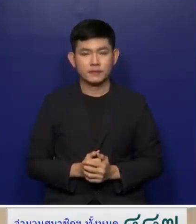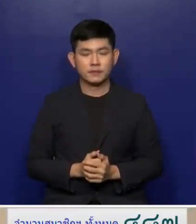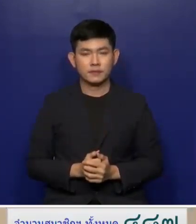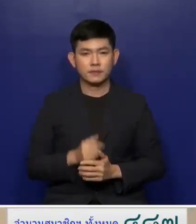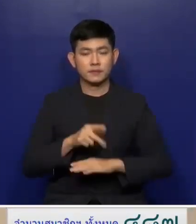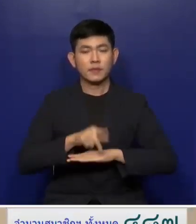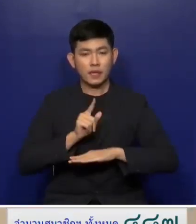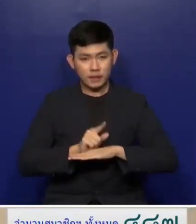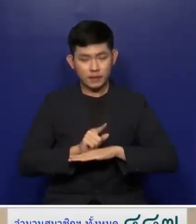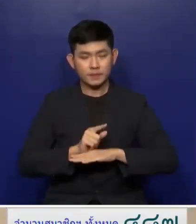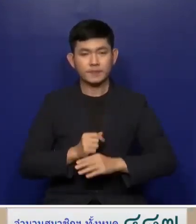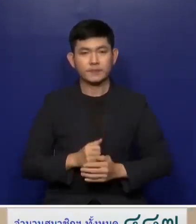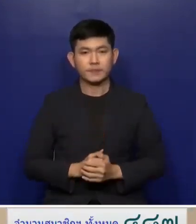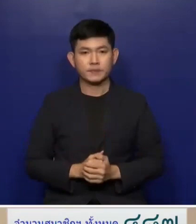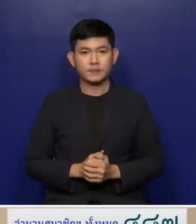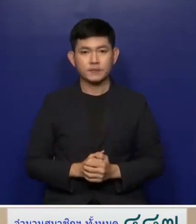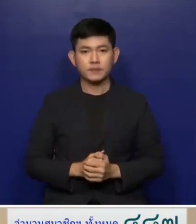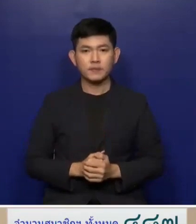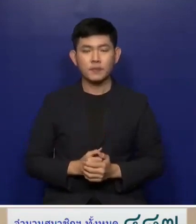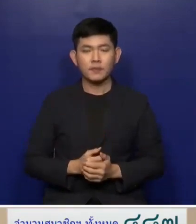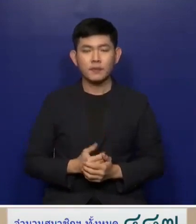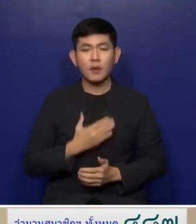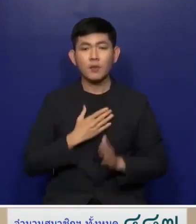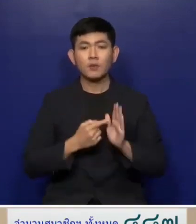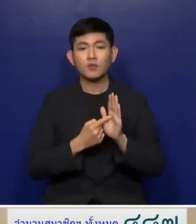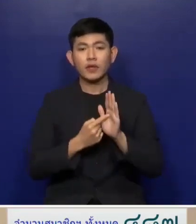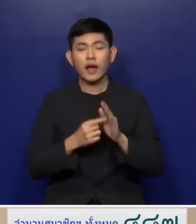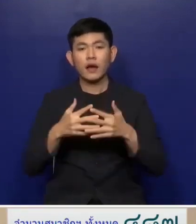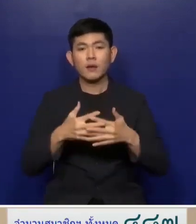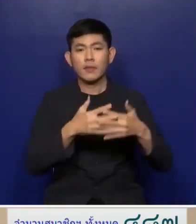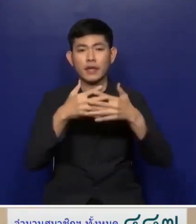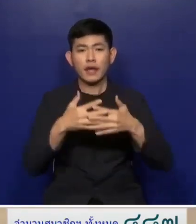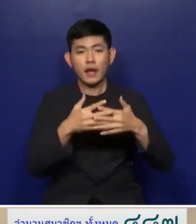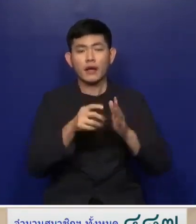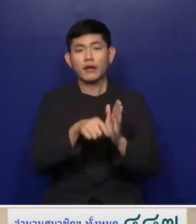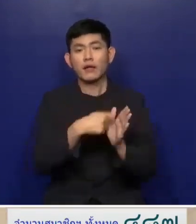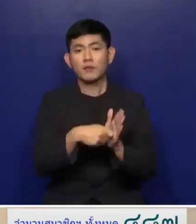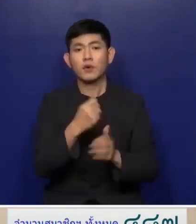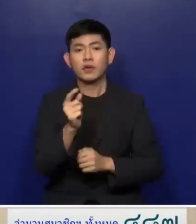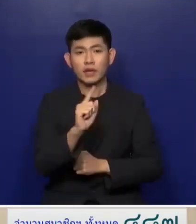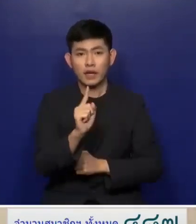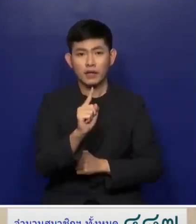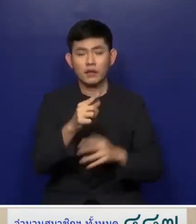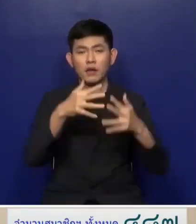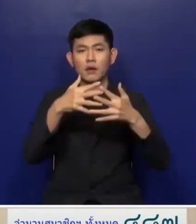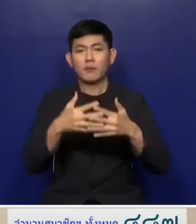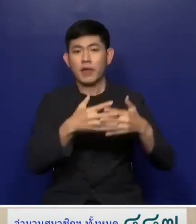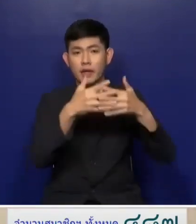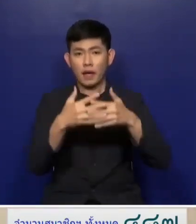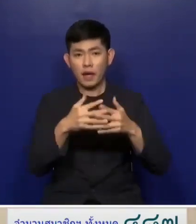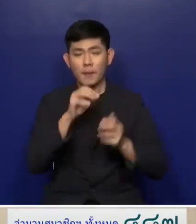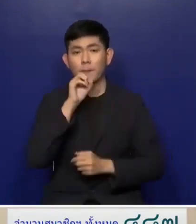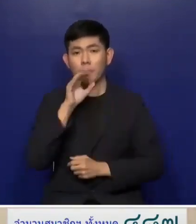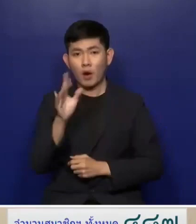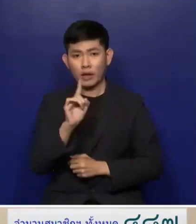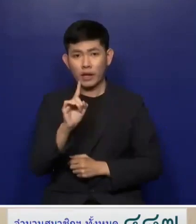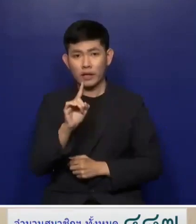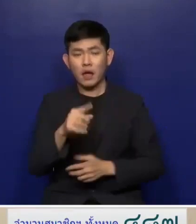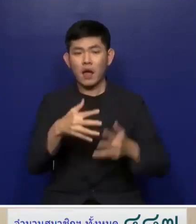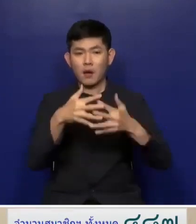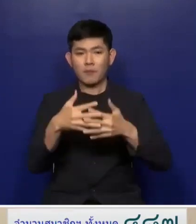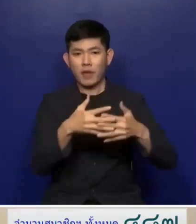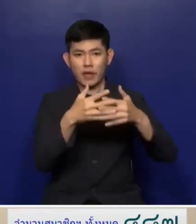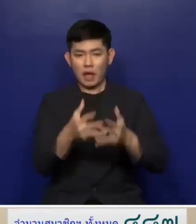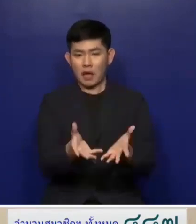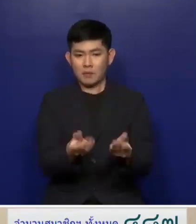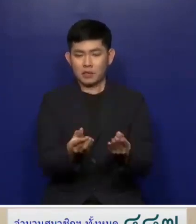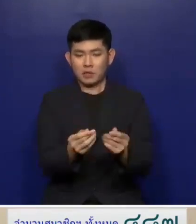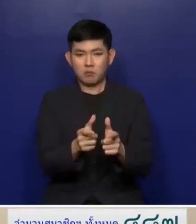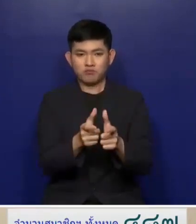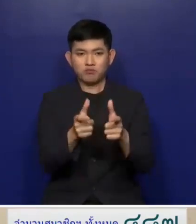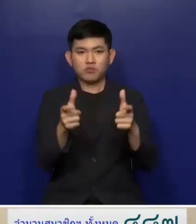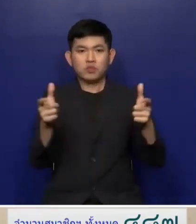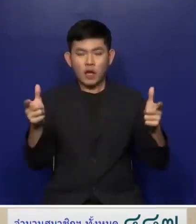อ